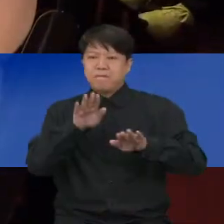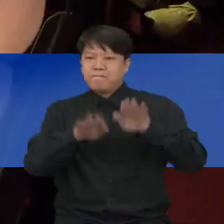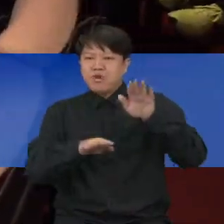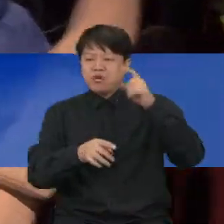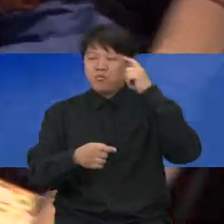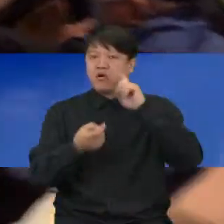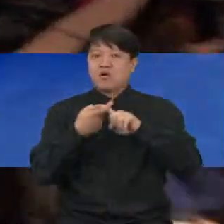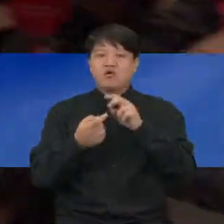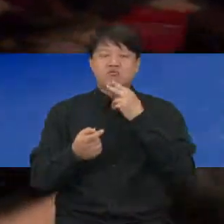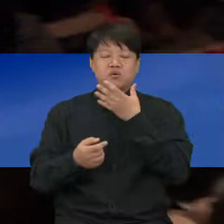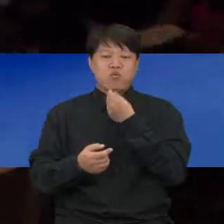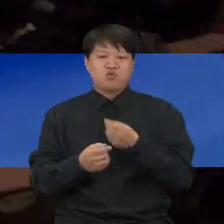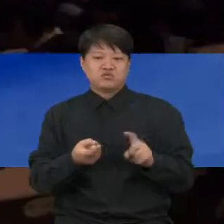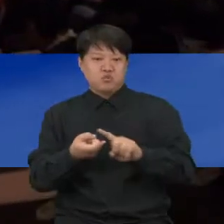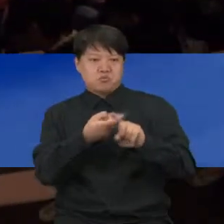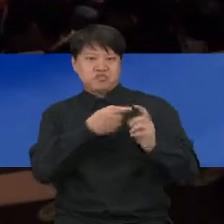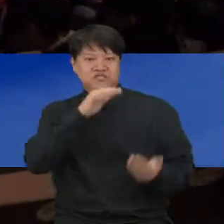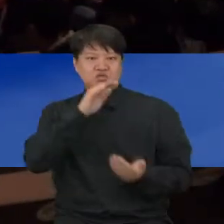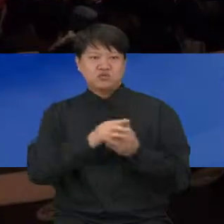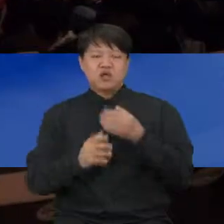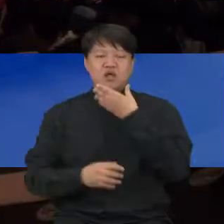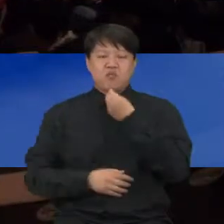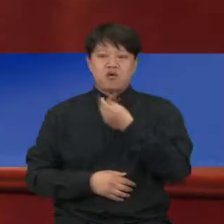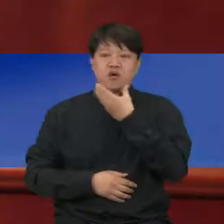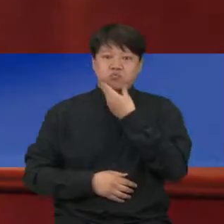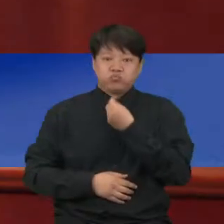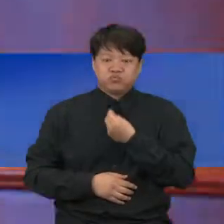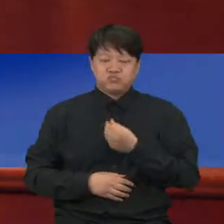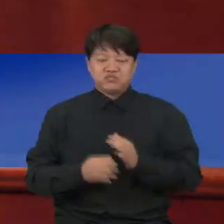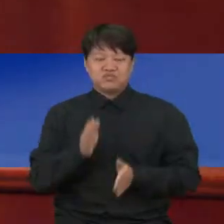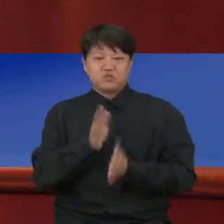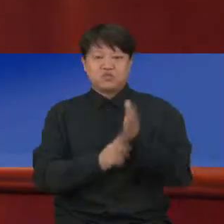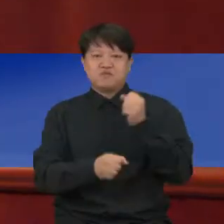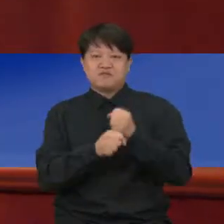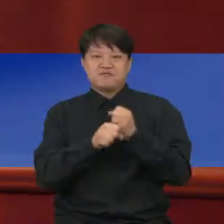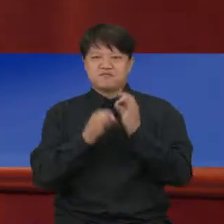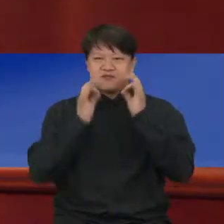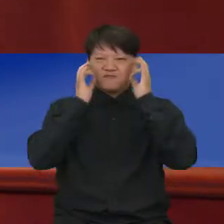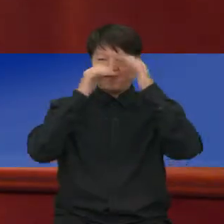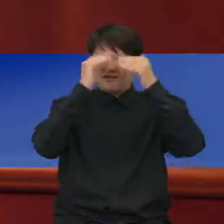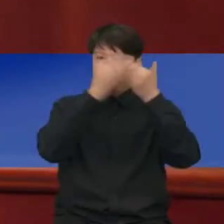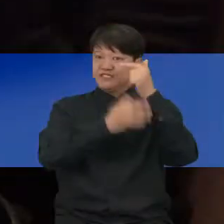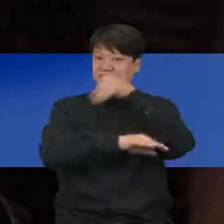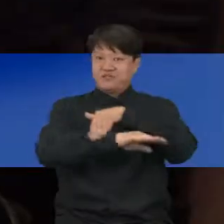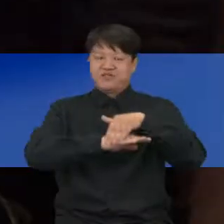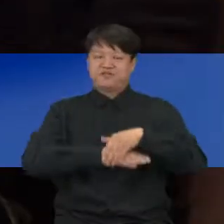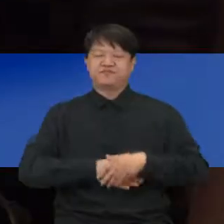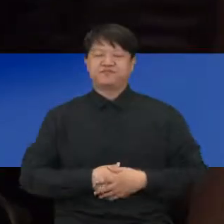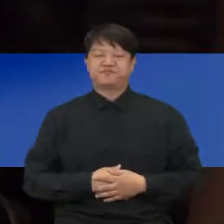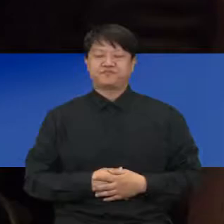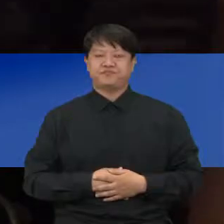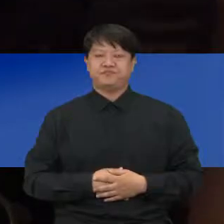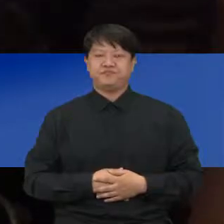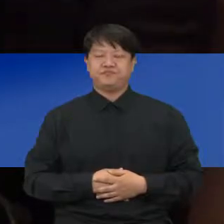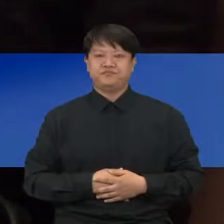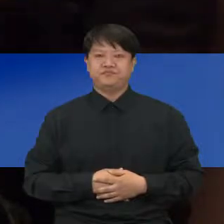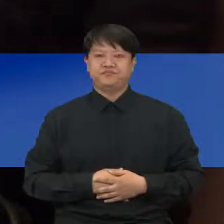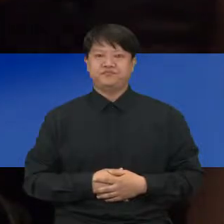차별과 편견 없는 복지 공동체를 실현하여 행복한 복지 도시를 만들도록 최선의 노력을 다하겠다는 방침입니다.